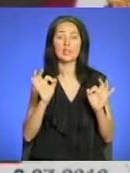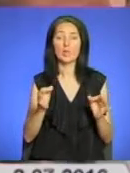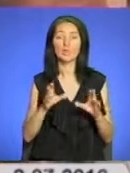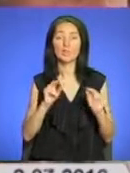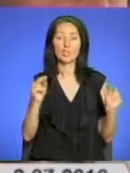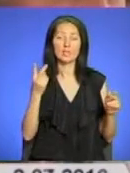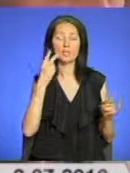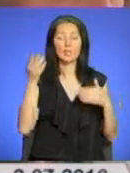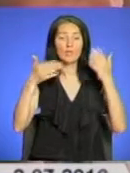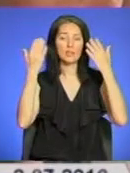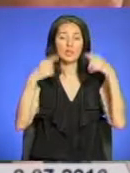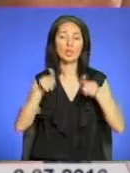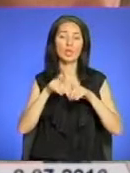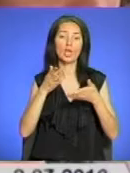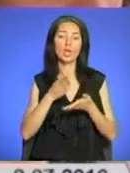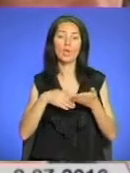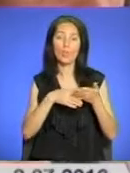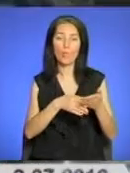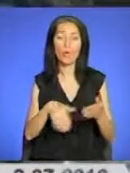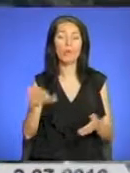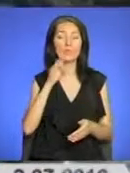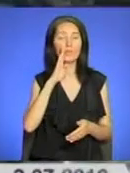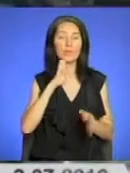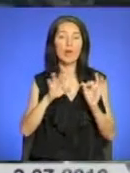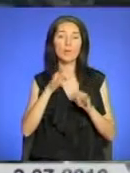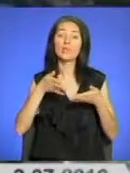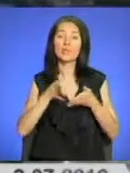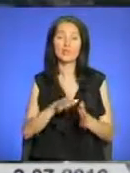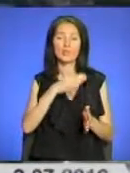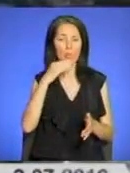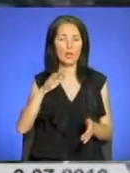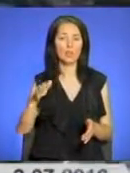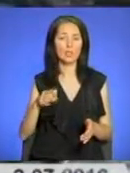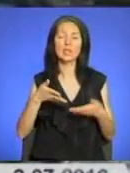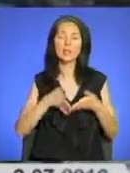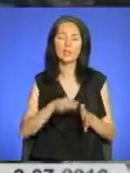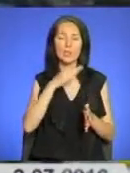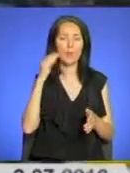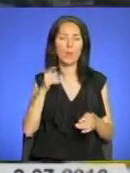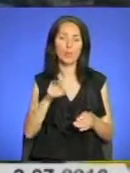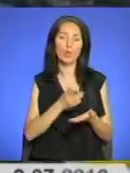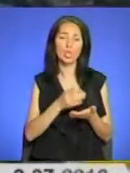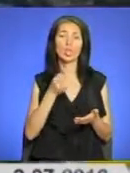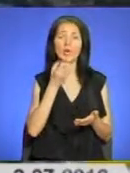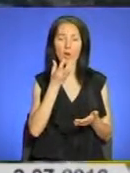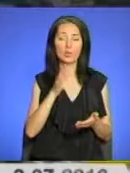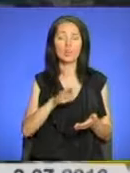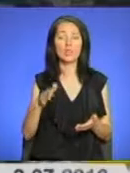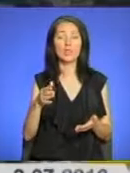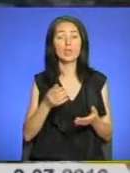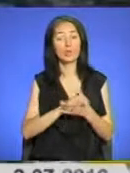допомога. Всім жінкам радить народжувати багато дітей. Народжувати багато – то є файно. Діти дружні,